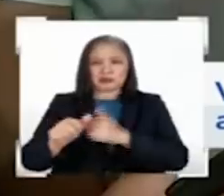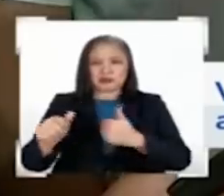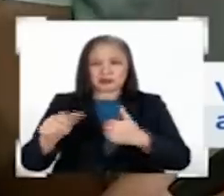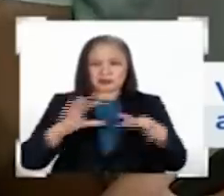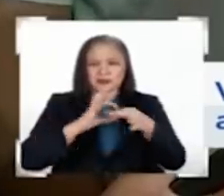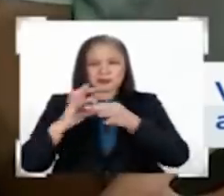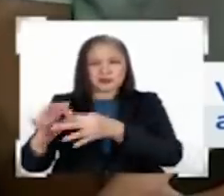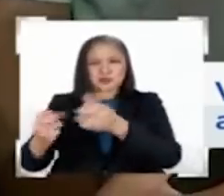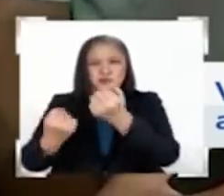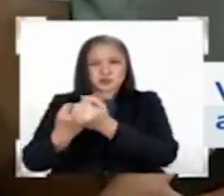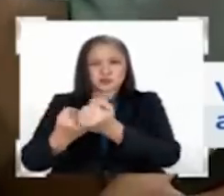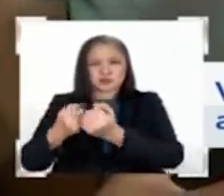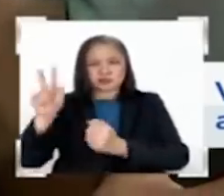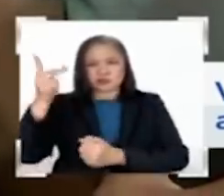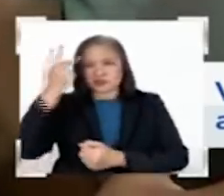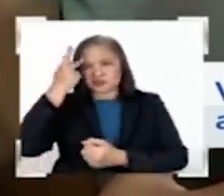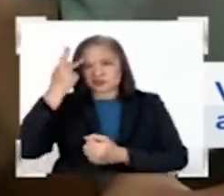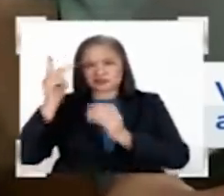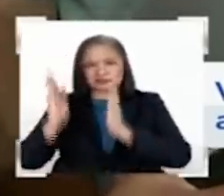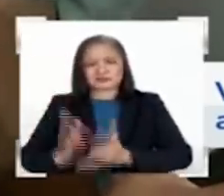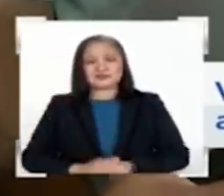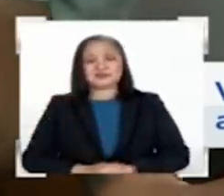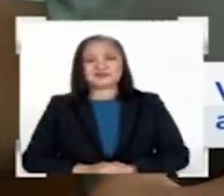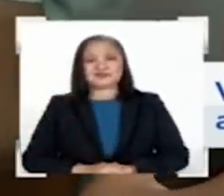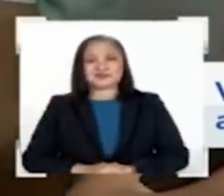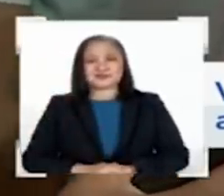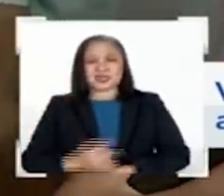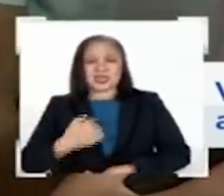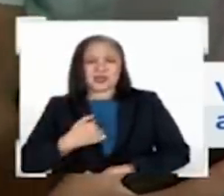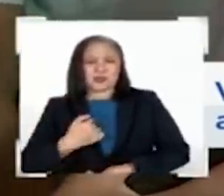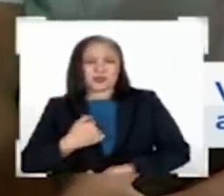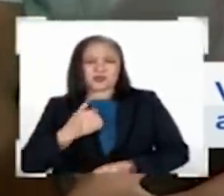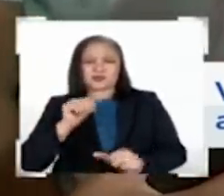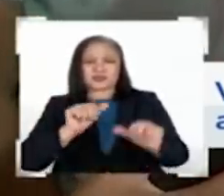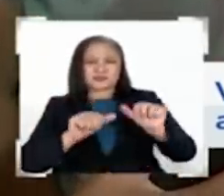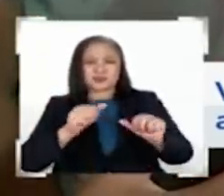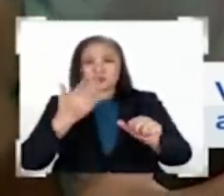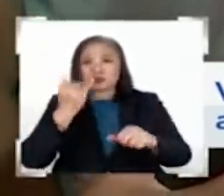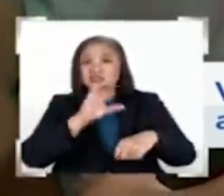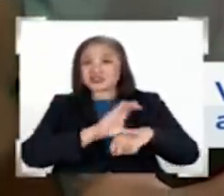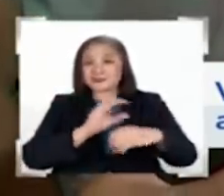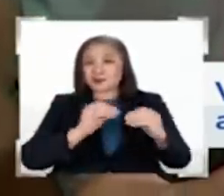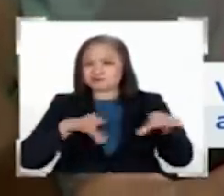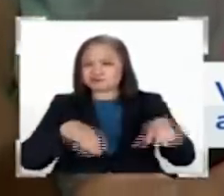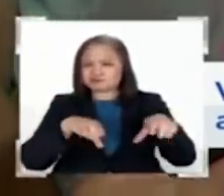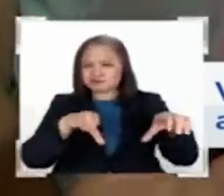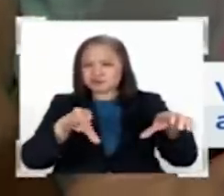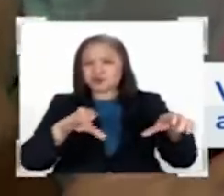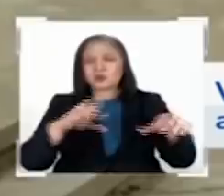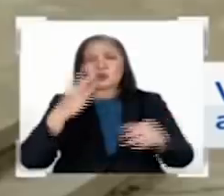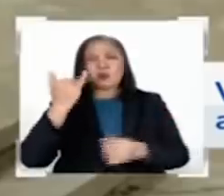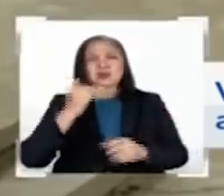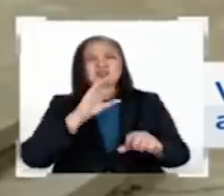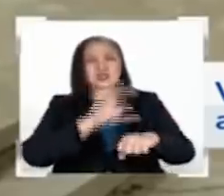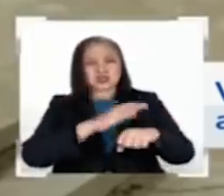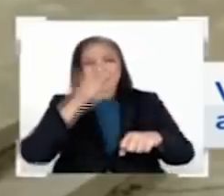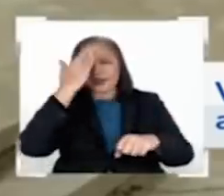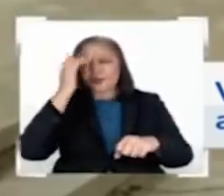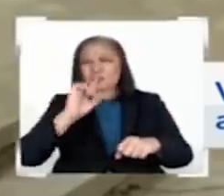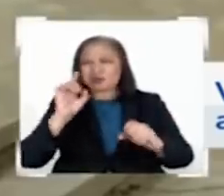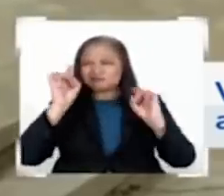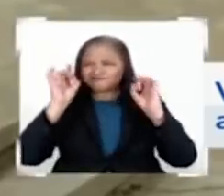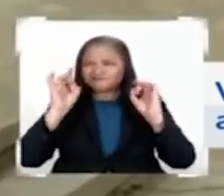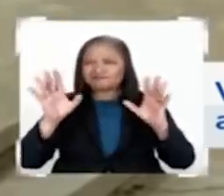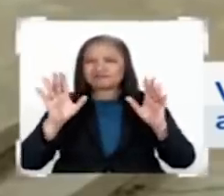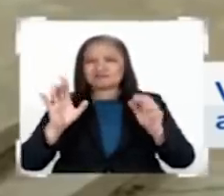politiko. Ako yung assessment ko, kaya yung simbahan ngayon mas active din. Kasi alam nila what is at stake. Hiningi ng GMA